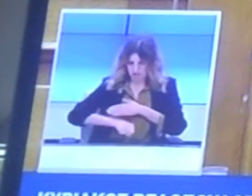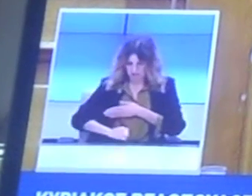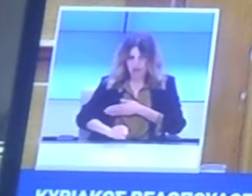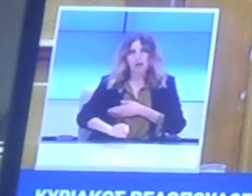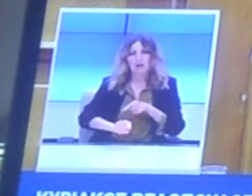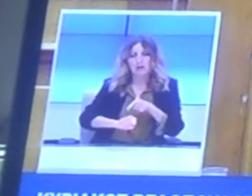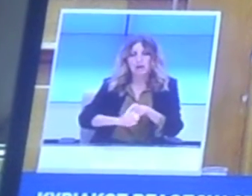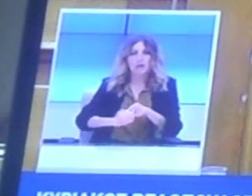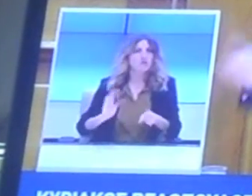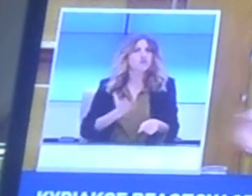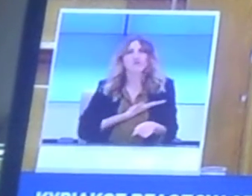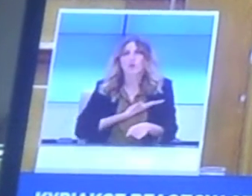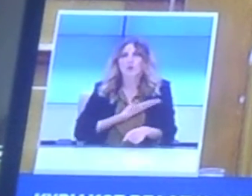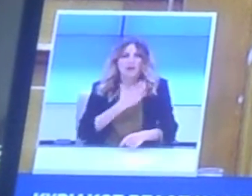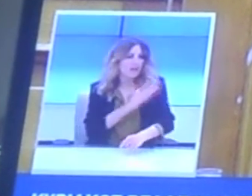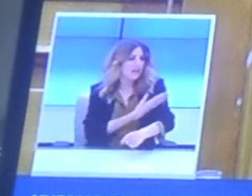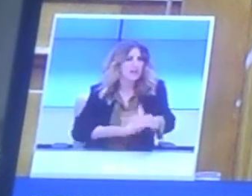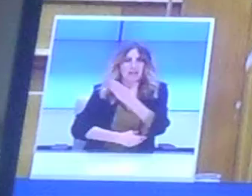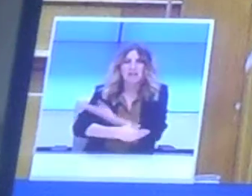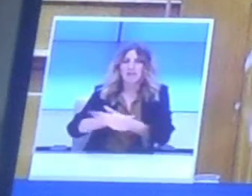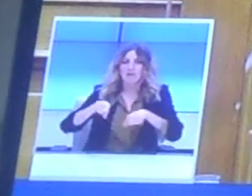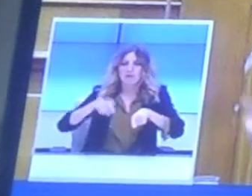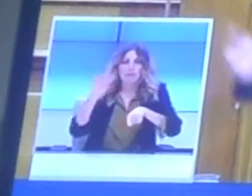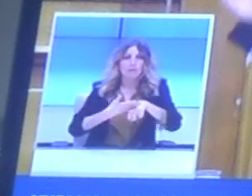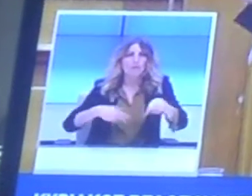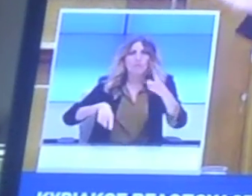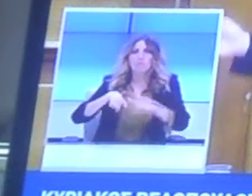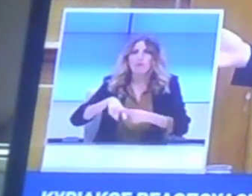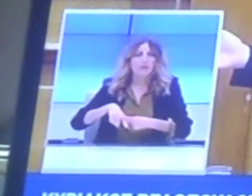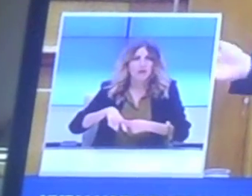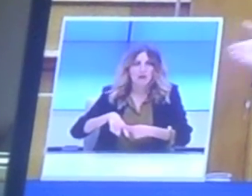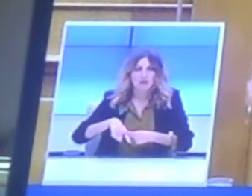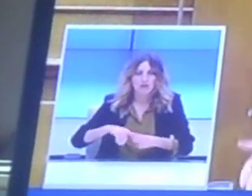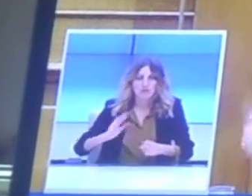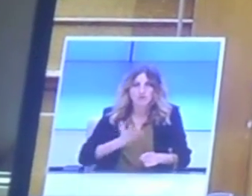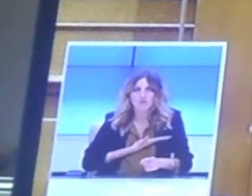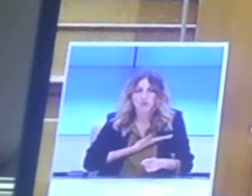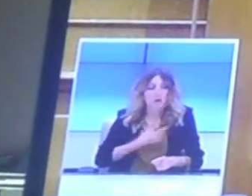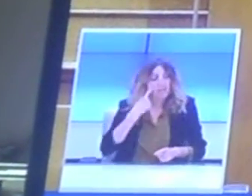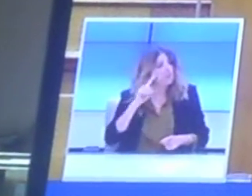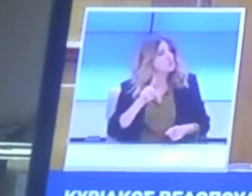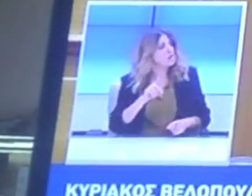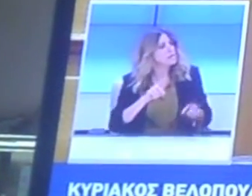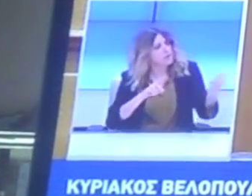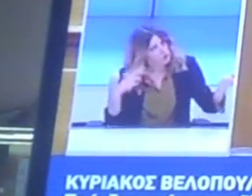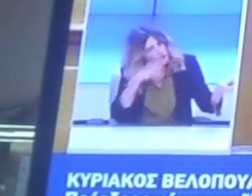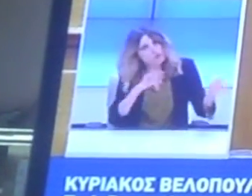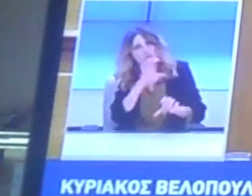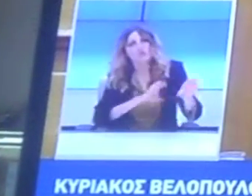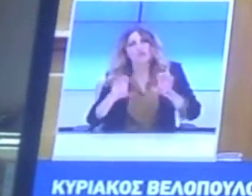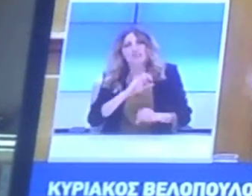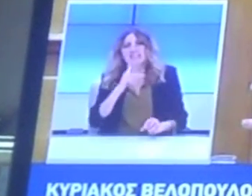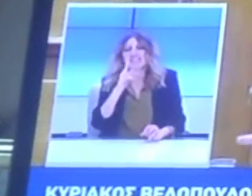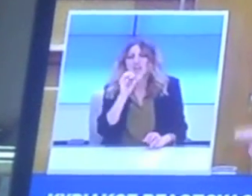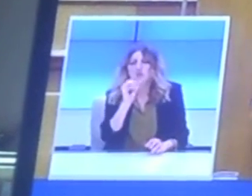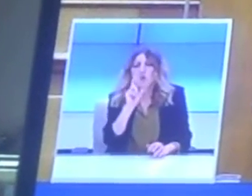και πόδια. Δεν ήταν αρτιμελή. Αν δεν το ξέρετε, να πείτε τον Πρωθυπουργό να το ψάξει. Κοντεργκόν. Η